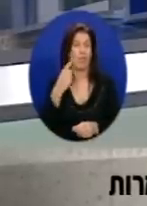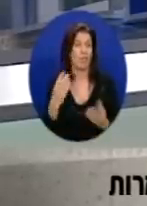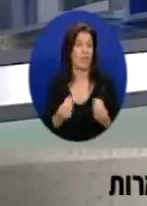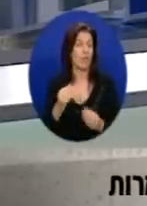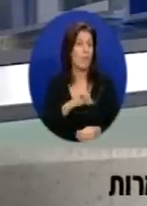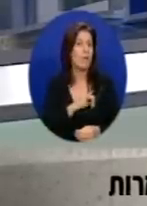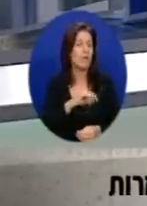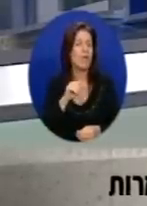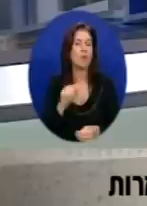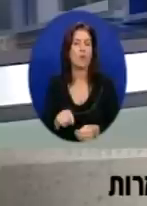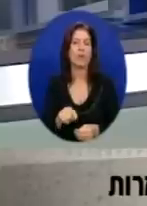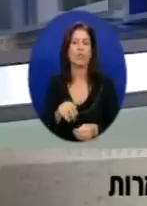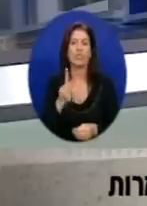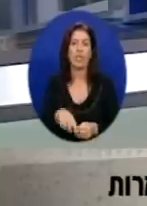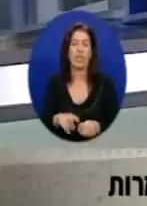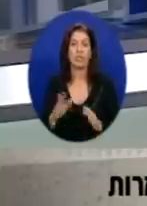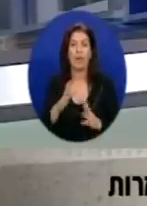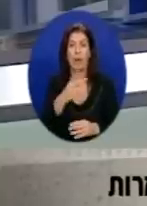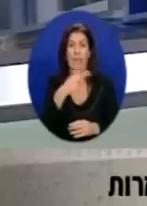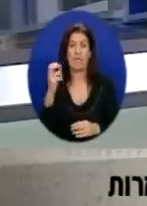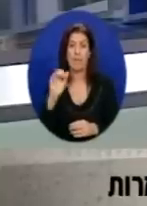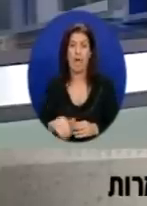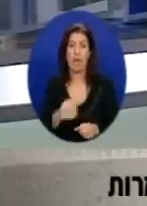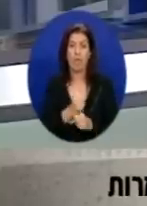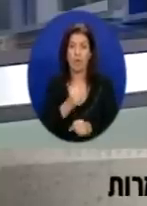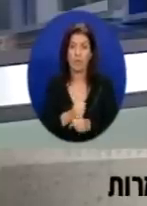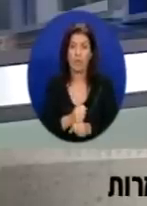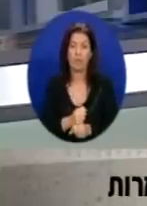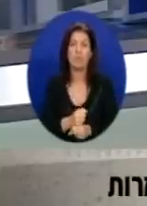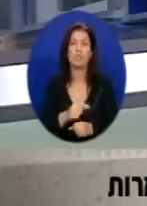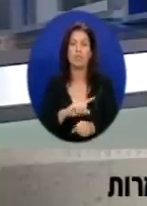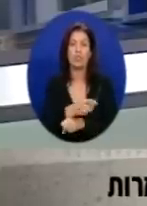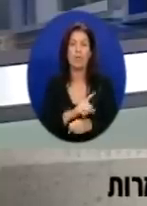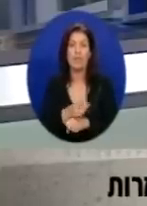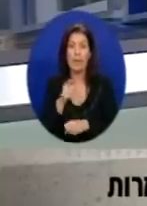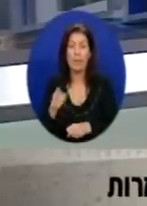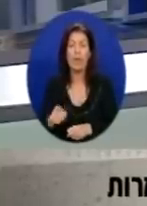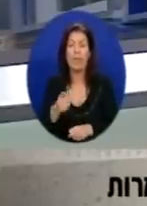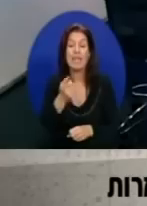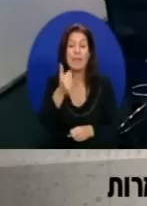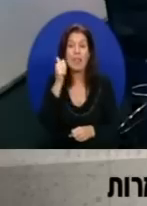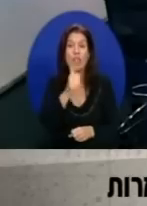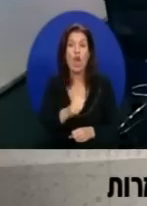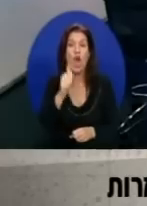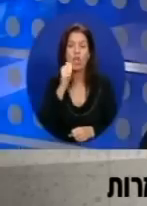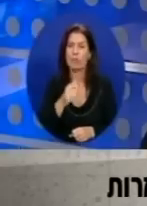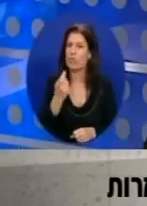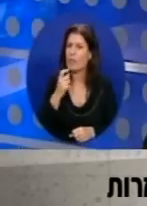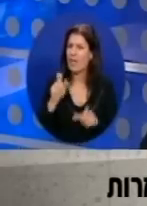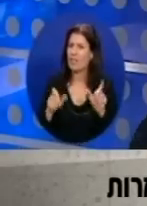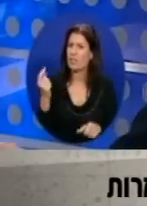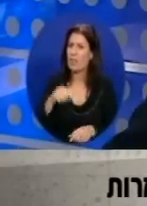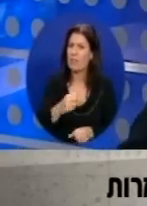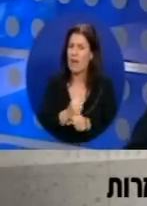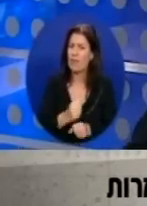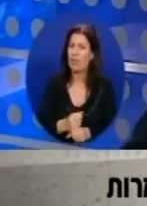המעניינים, שיש כ-200,000 עובדים שמתאמרים בהם כל יום. כל יום, זאת אומרת, אנשים באים לעבודה וכל יום